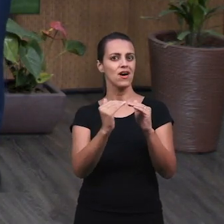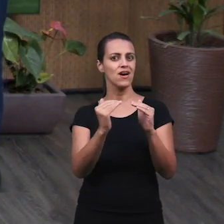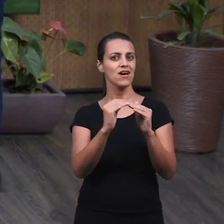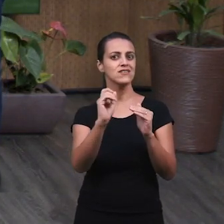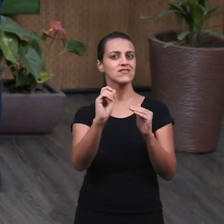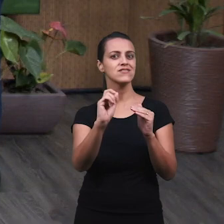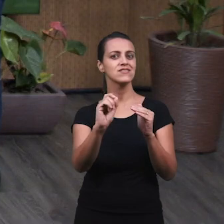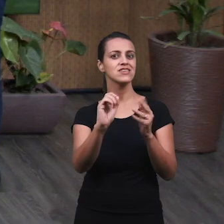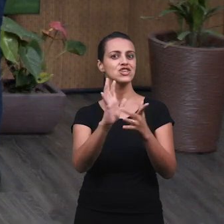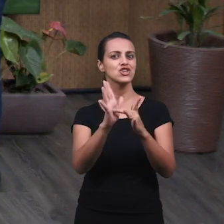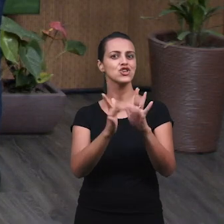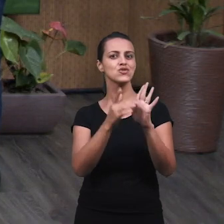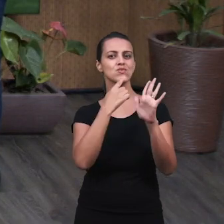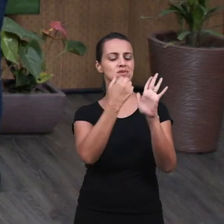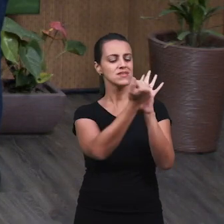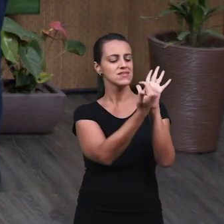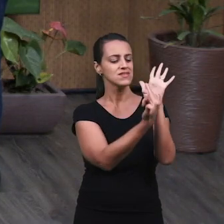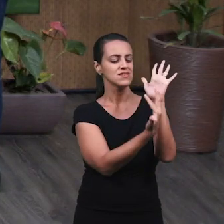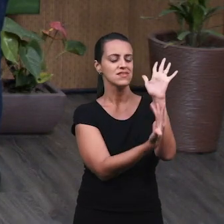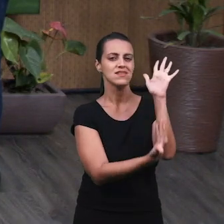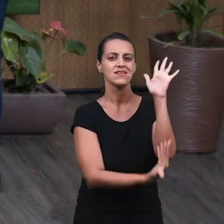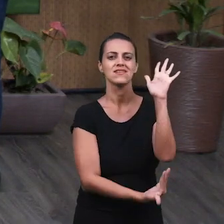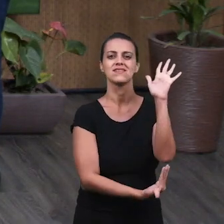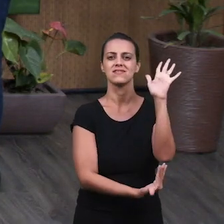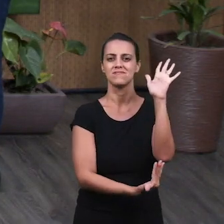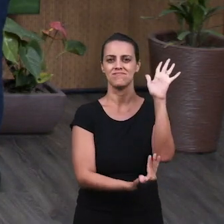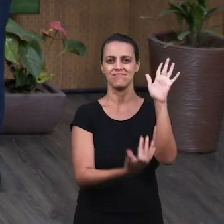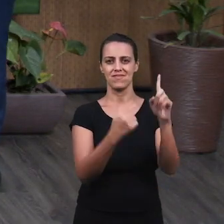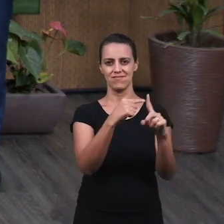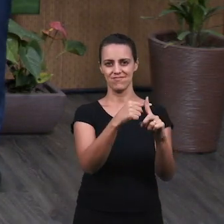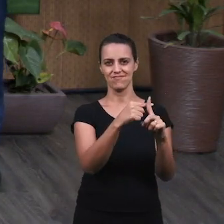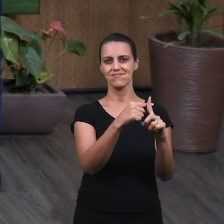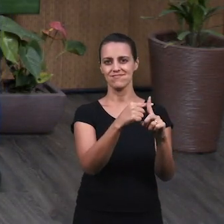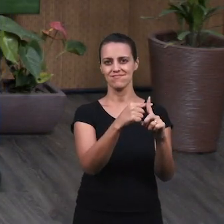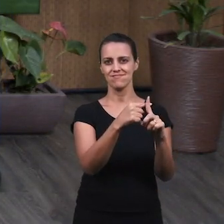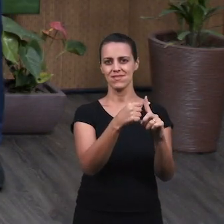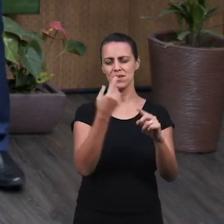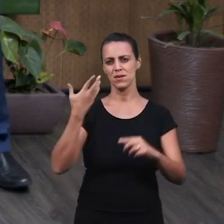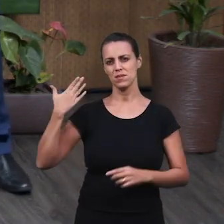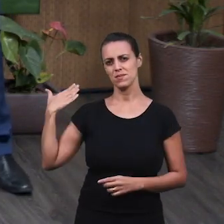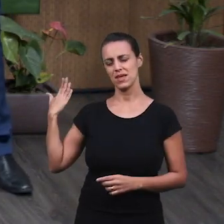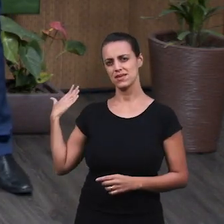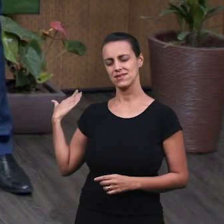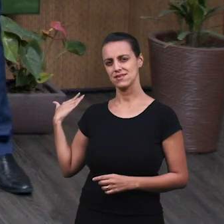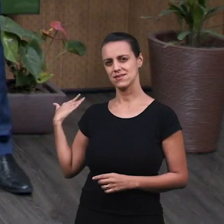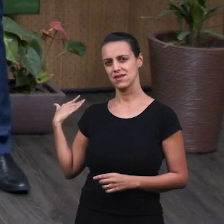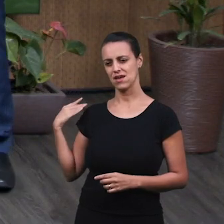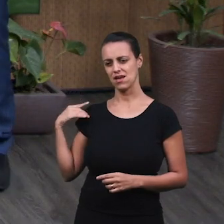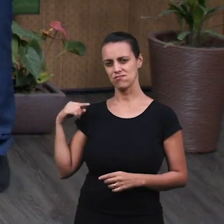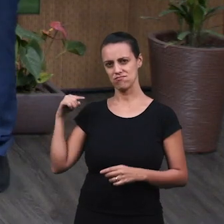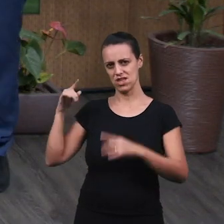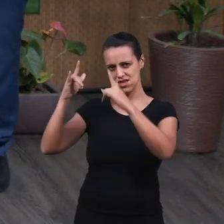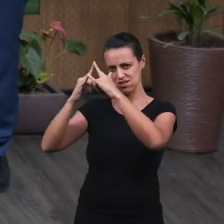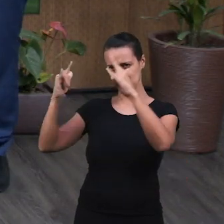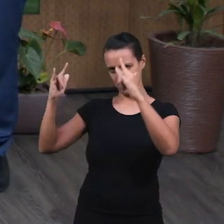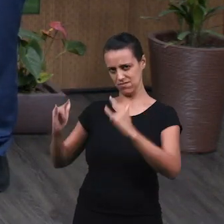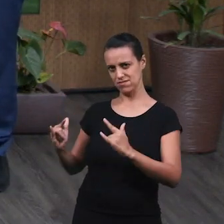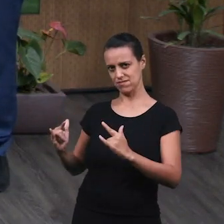verser à la croix. Au passé, ici dans le tabernacle, était le sang de la